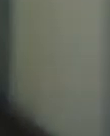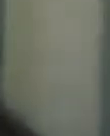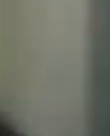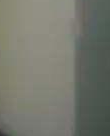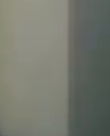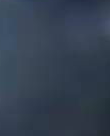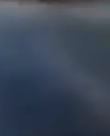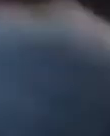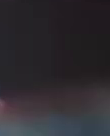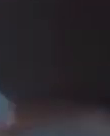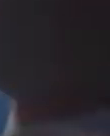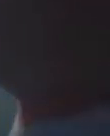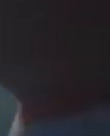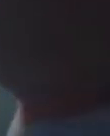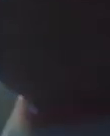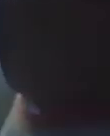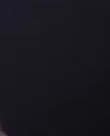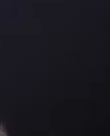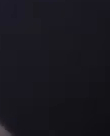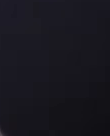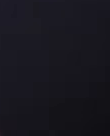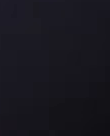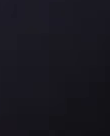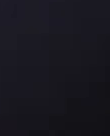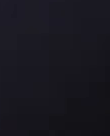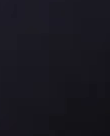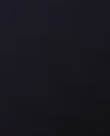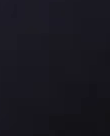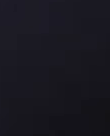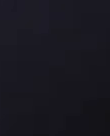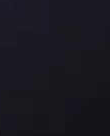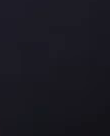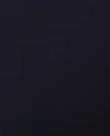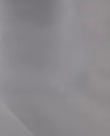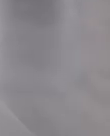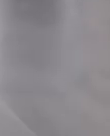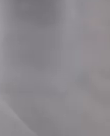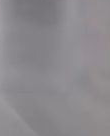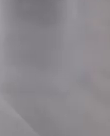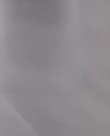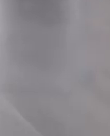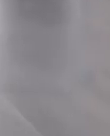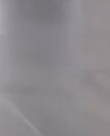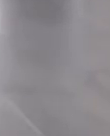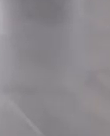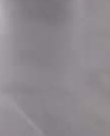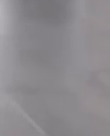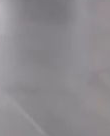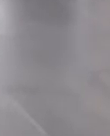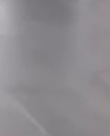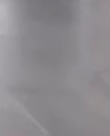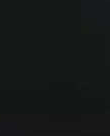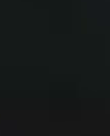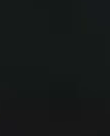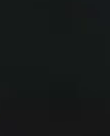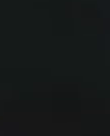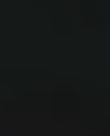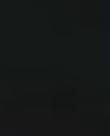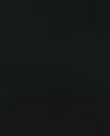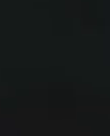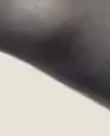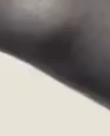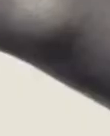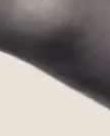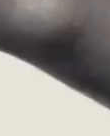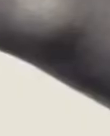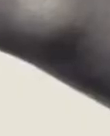per valorizzare la multidisciplinarietà e la crescita professionale vogliamo un sistema di regole contro il dark e per la qualità